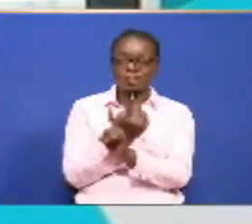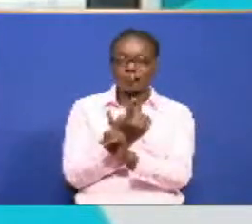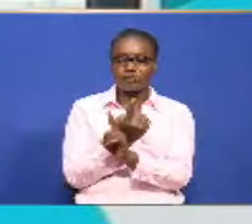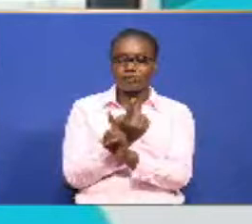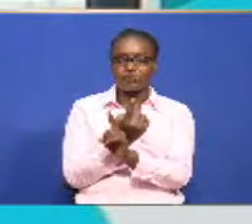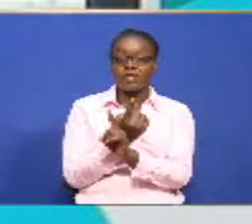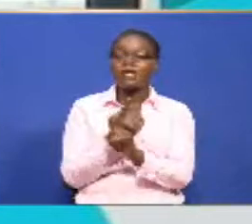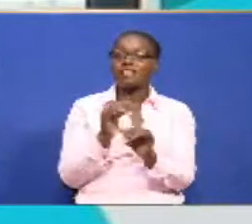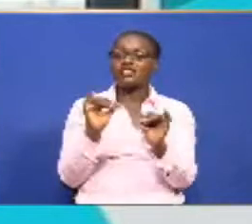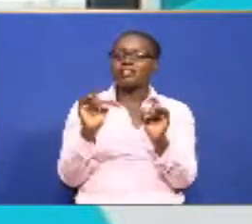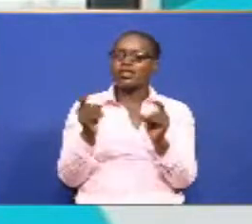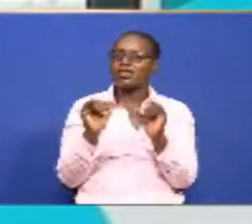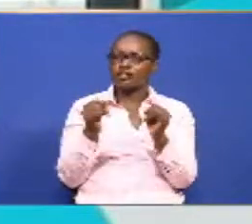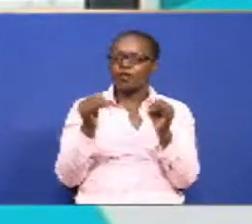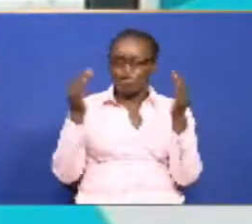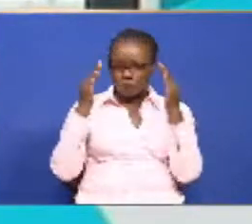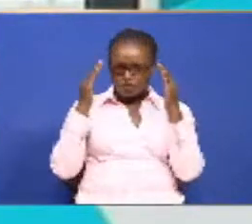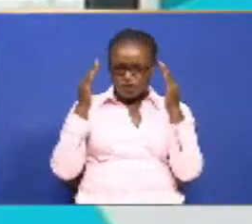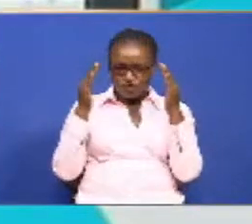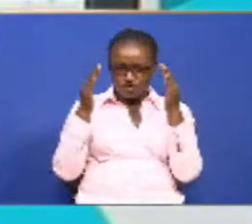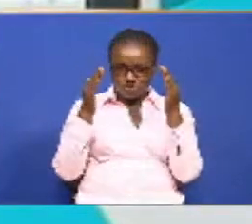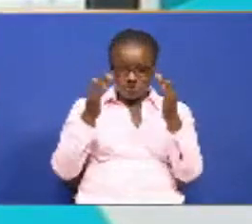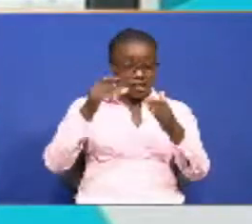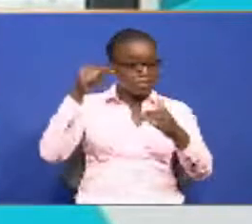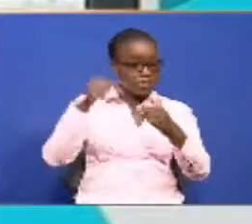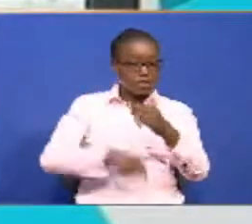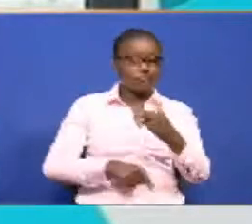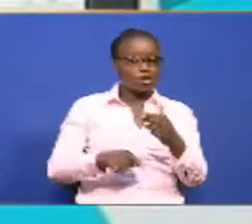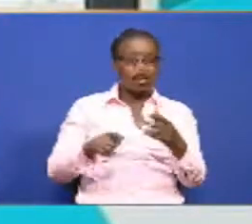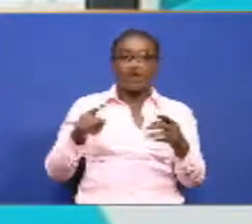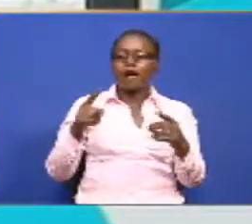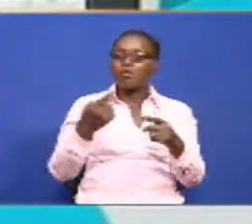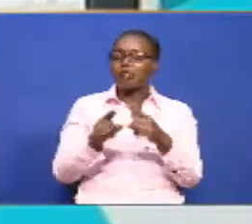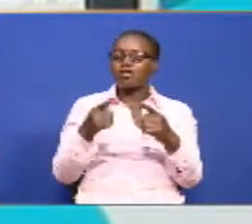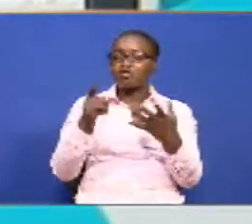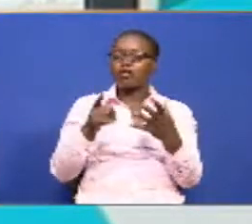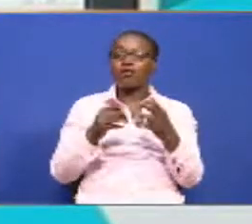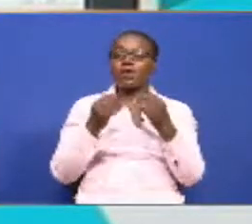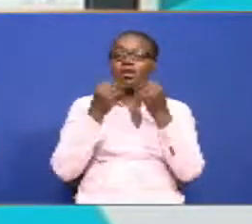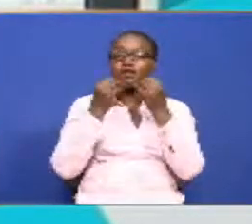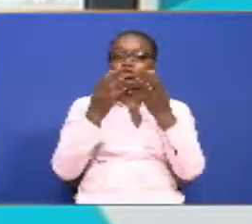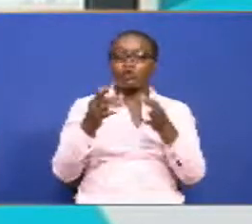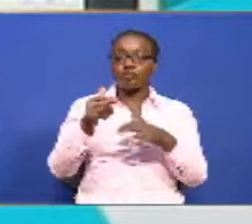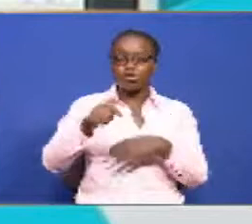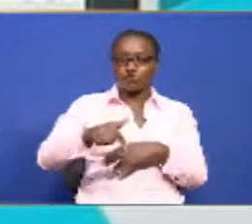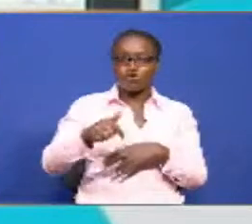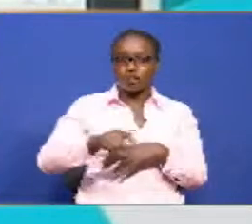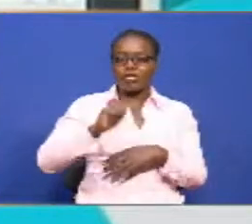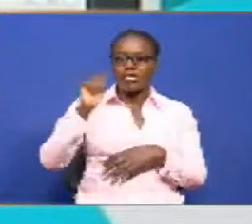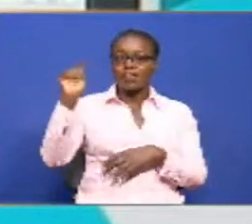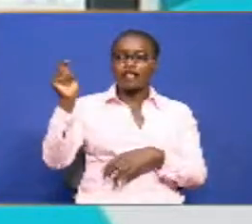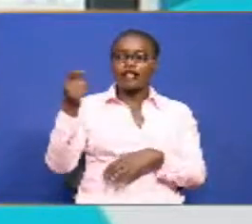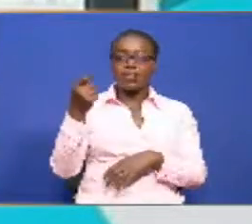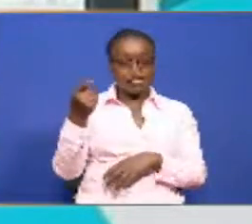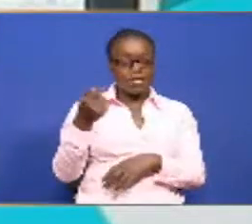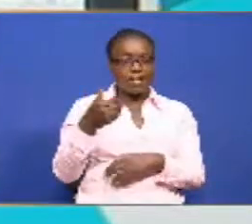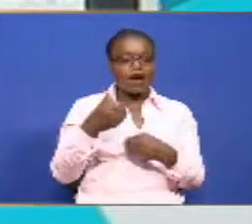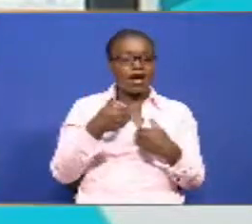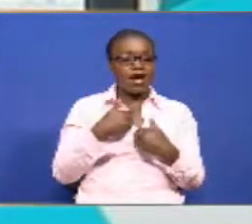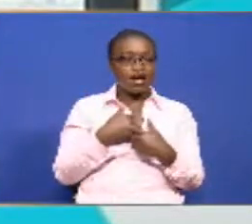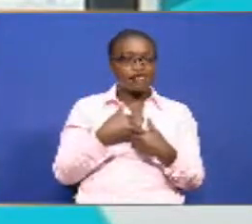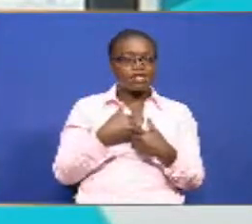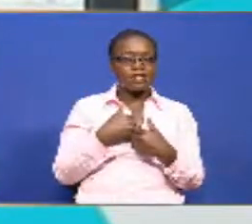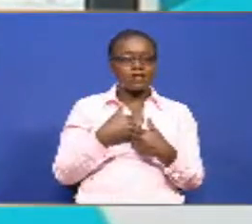taarifa tutakuwa tunaangazia kwa kina sana, lakini kwa taarifa yako mtazamaji, leo hii taifa la Kenya